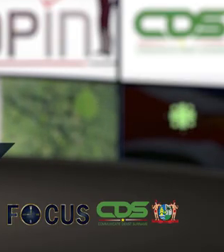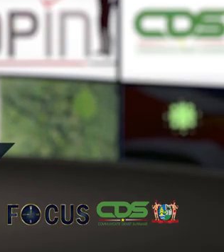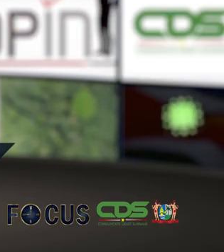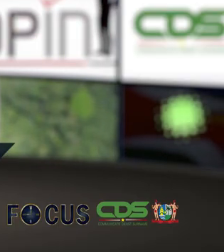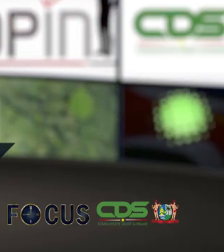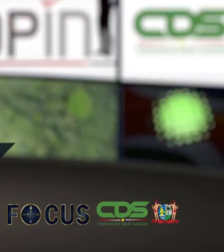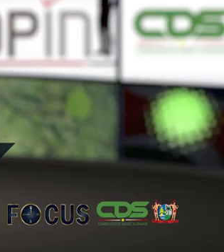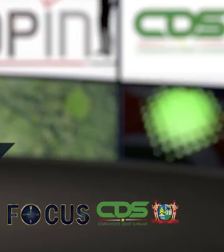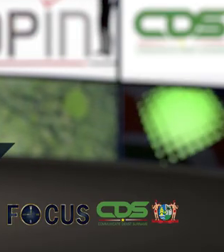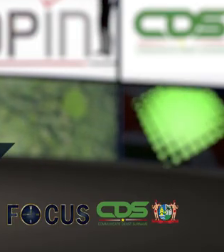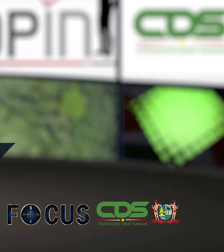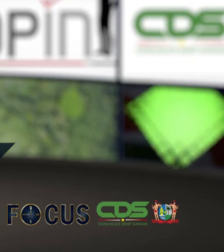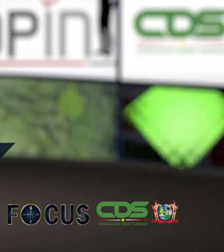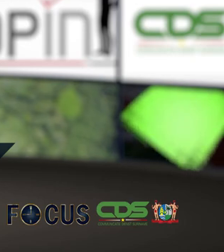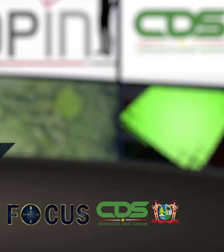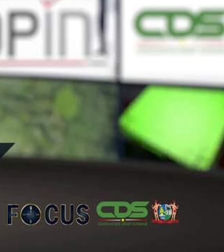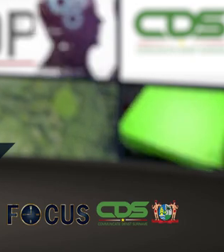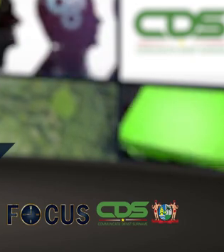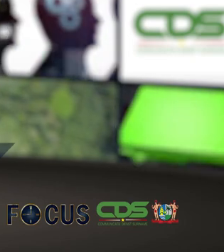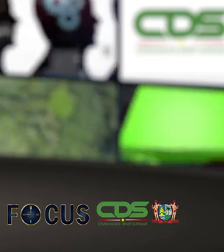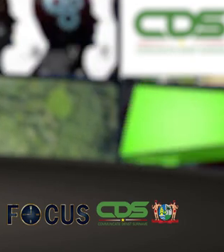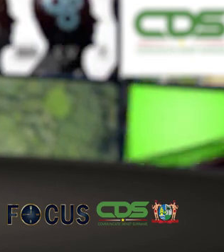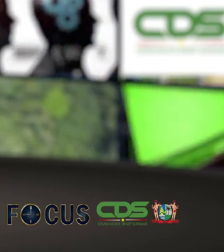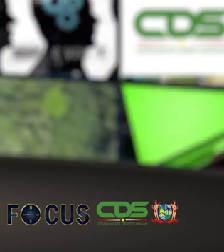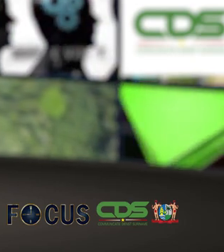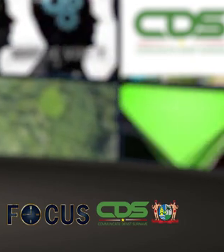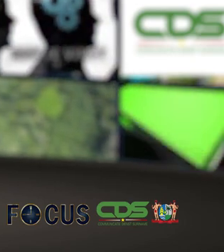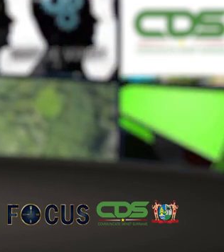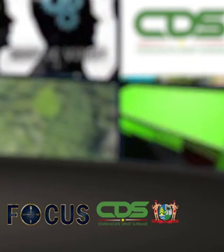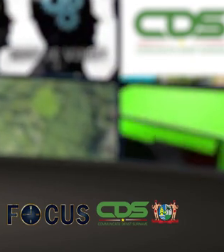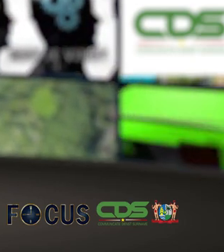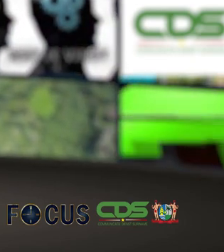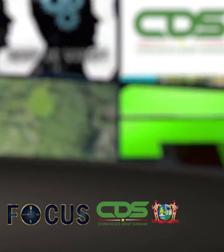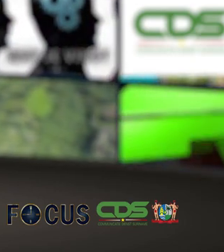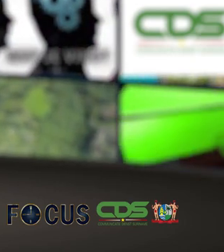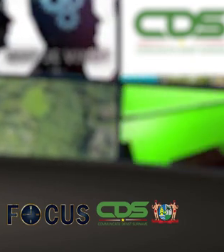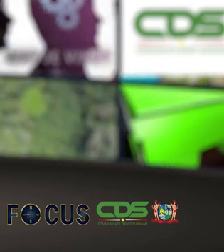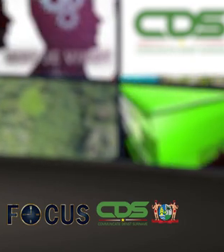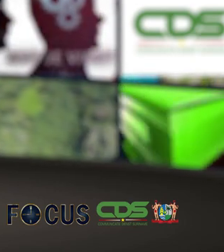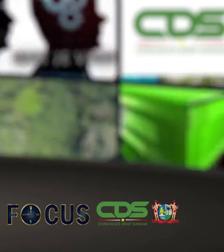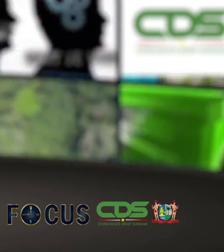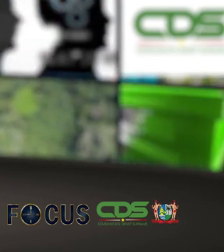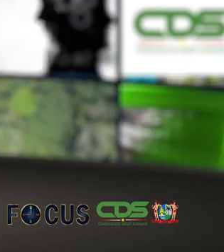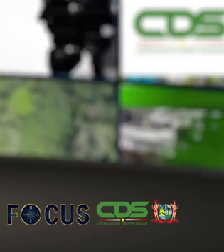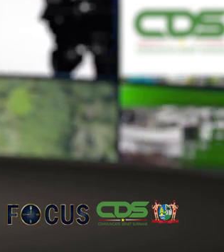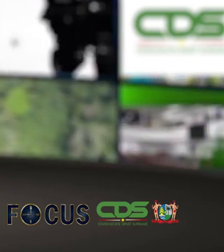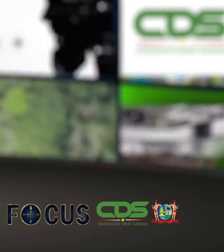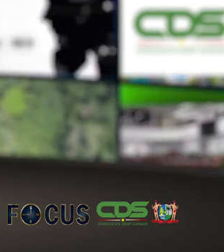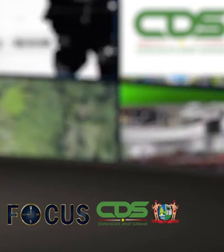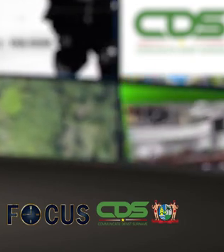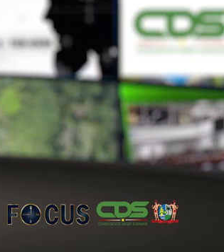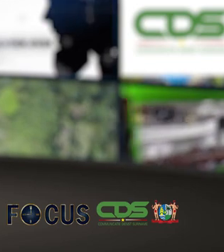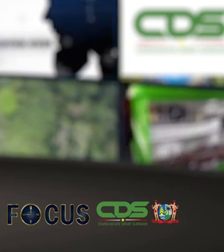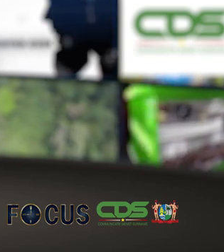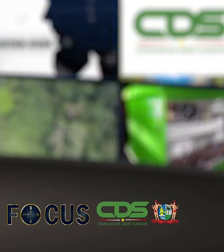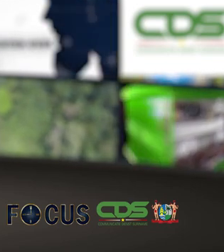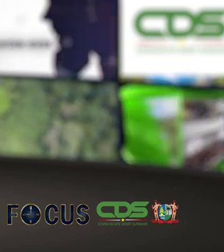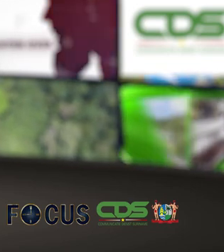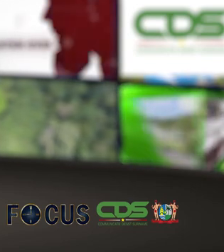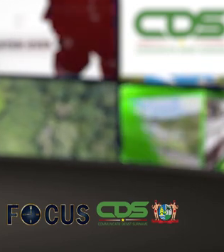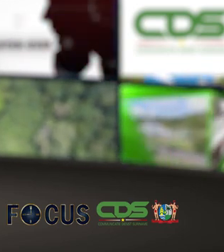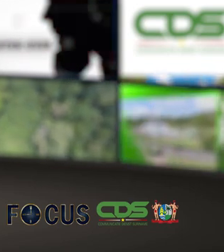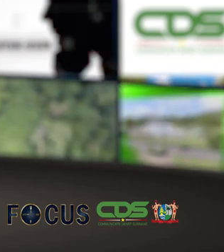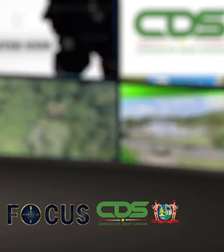Goedenavond, welkom bij een nieuwe aflevering van Focus, het programma waar het accent gelegd wordt op de activiteiten die